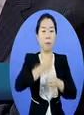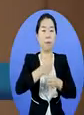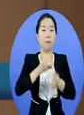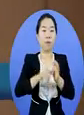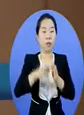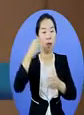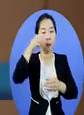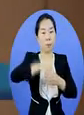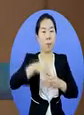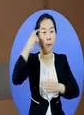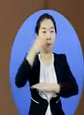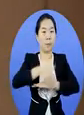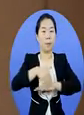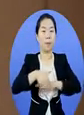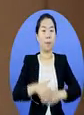것이라고 밝혔습니다.